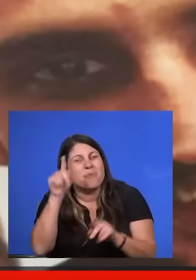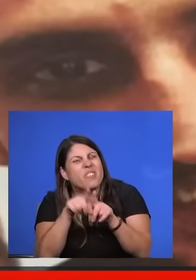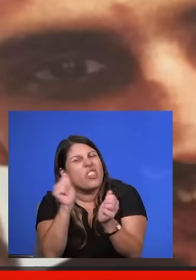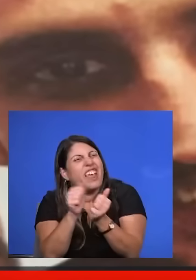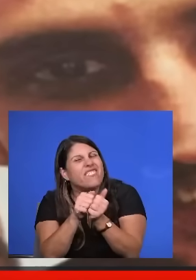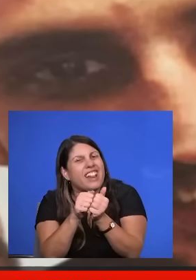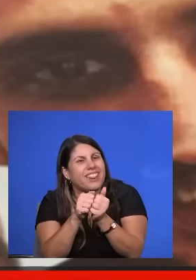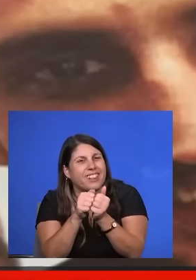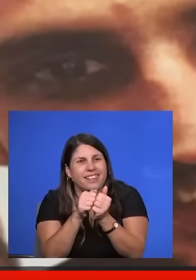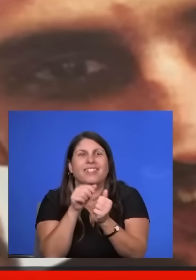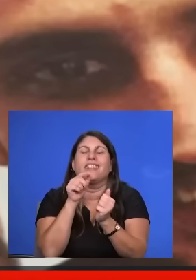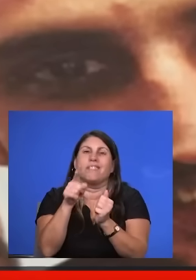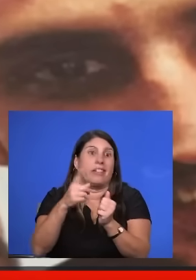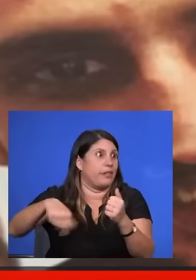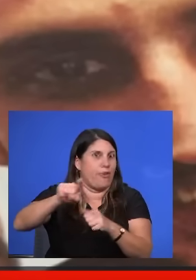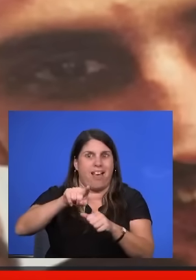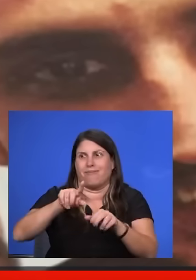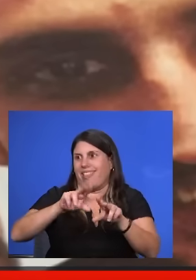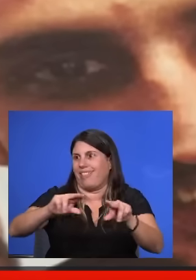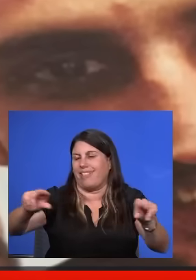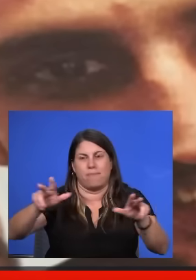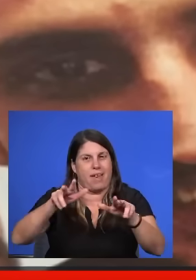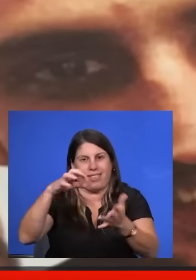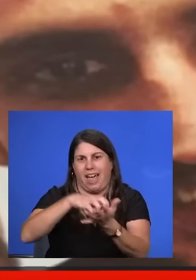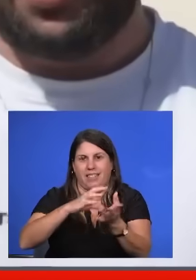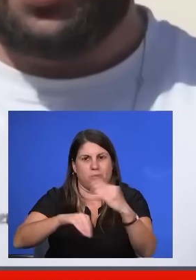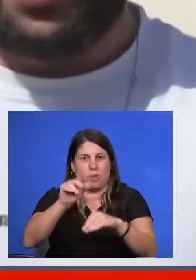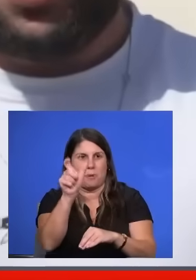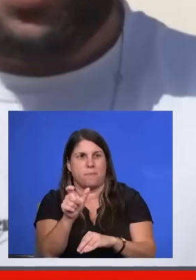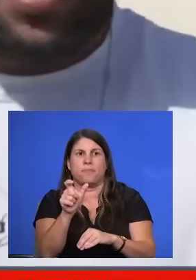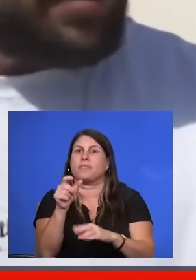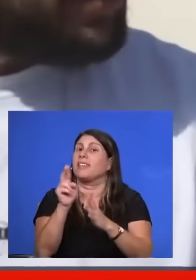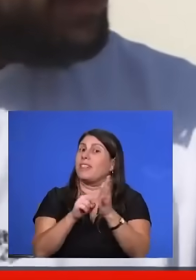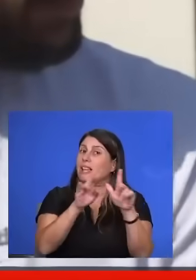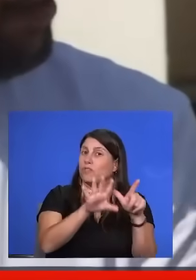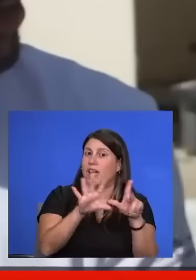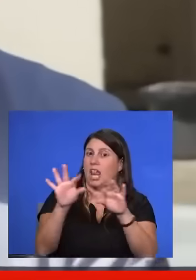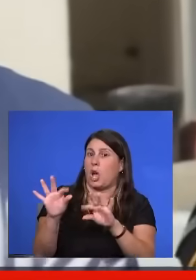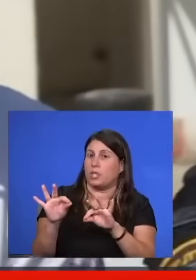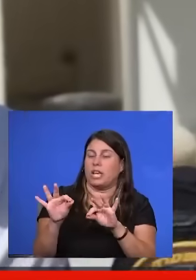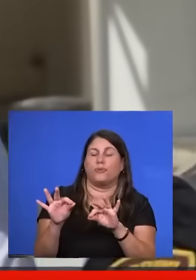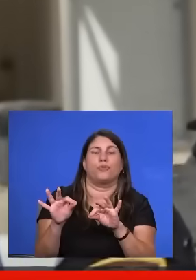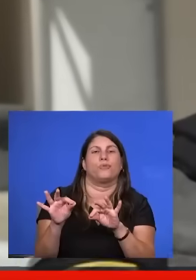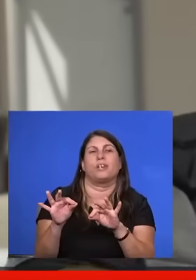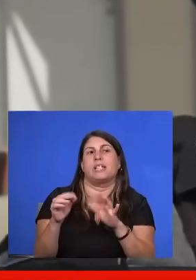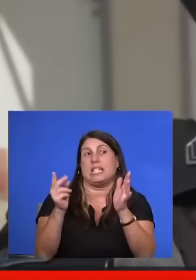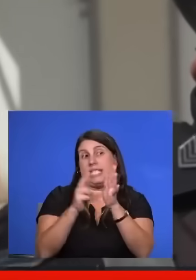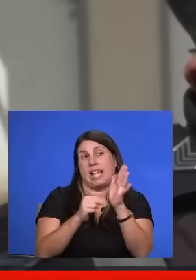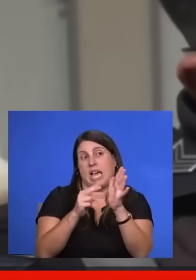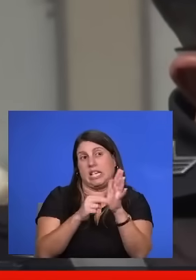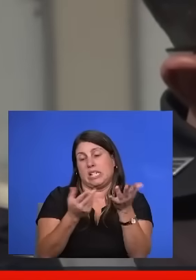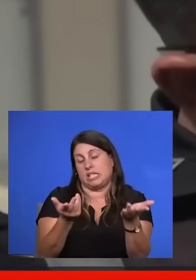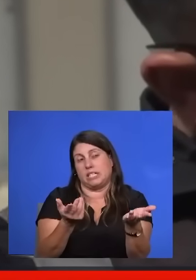את כל התחנה במילה הזאת. עם התאריך השביעי לחודש, שהוא התאריך השבע